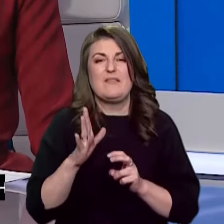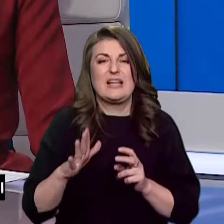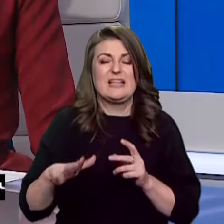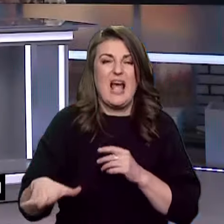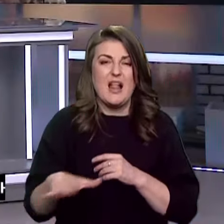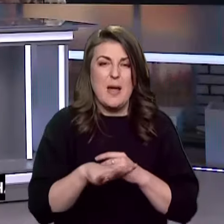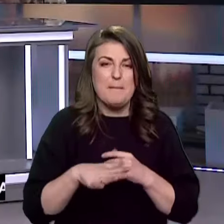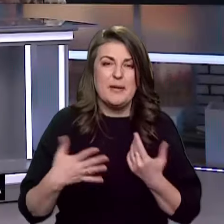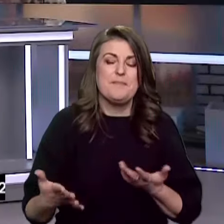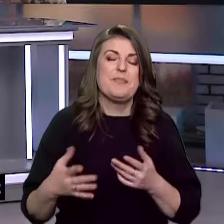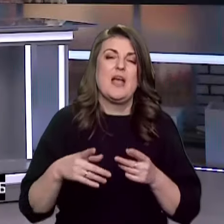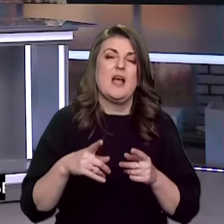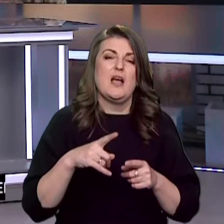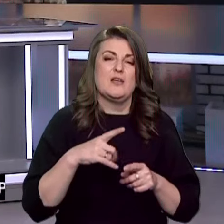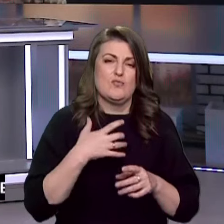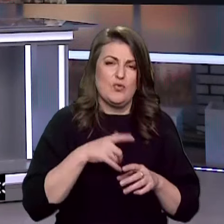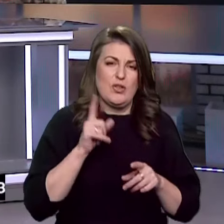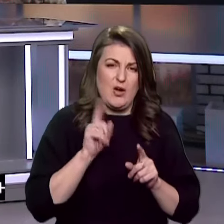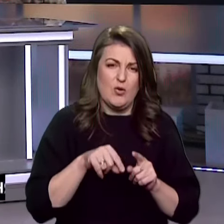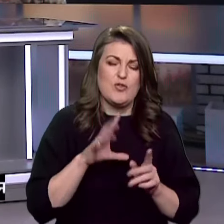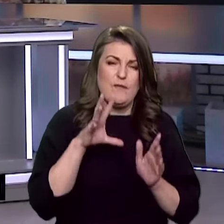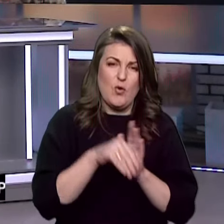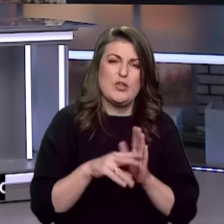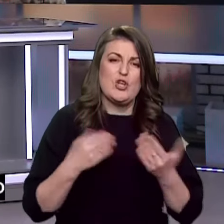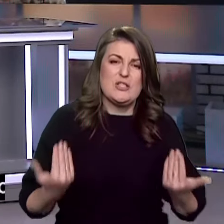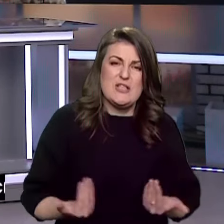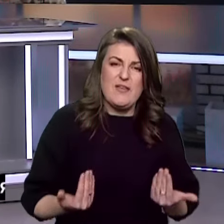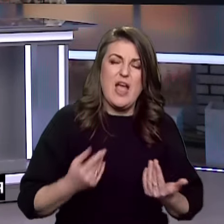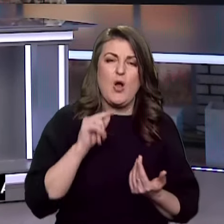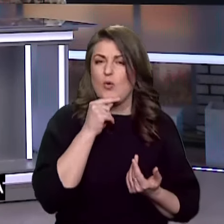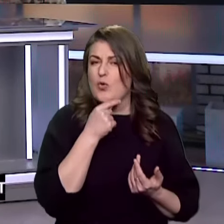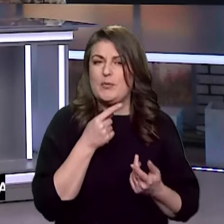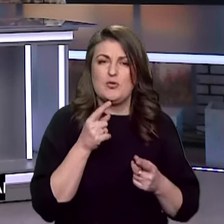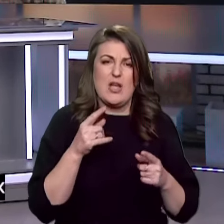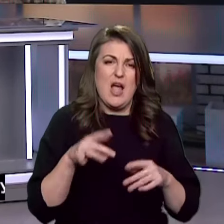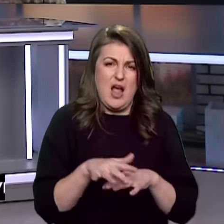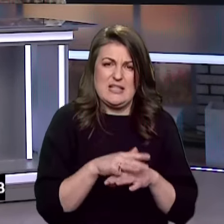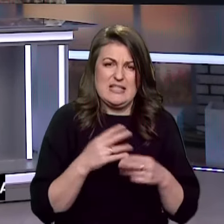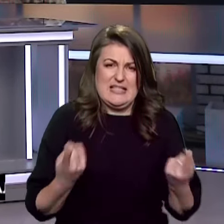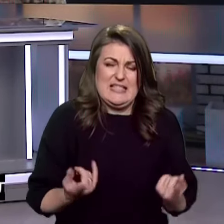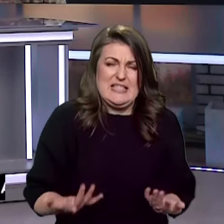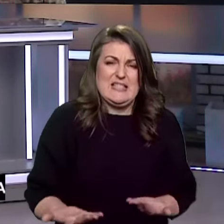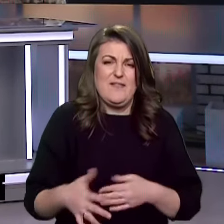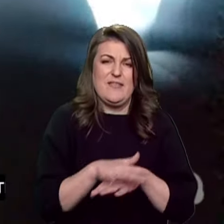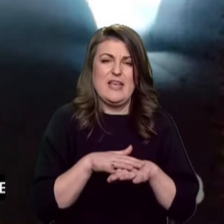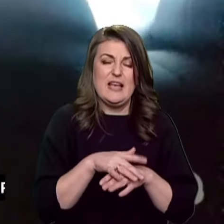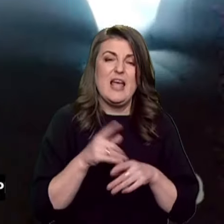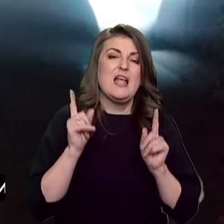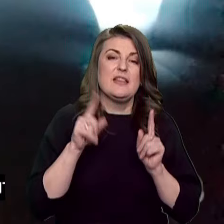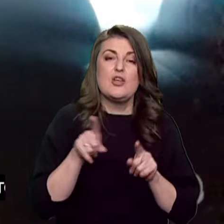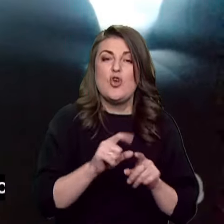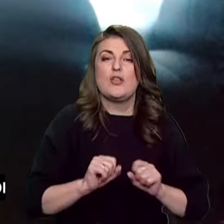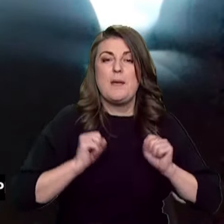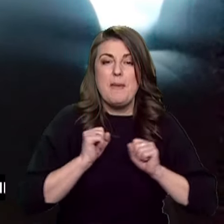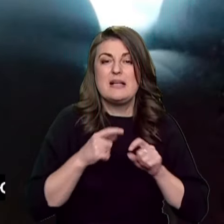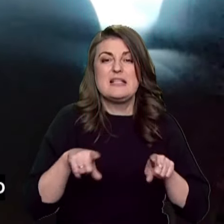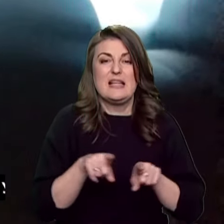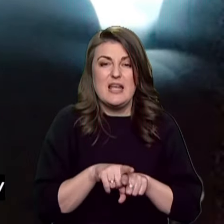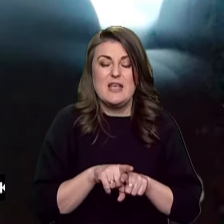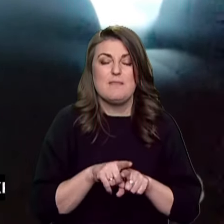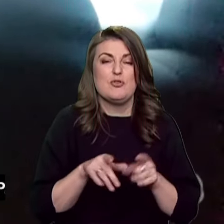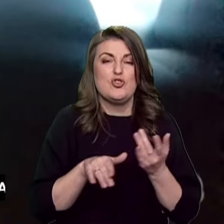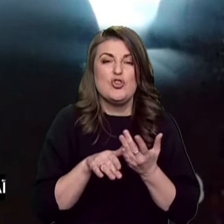кварталами, і суттєво шкодять звичайній цивільній економіці, абсолютно цивільній. І те, що намагаються таким